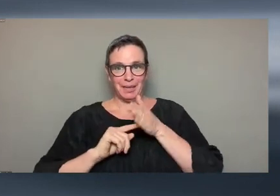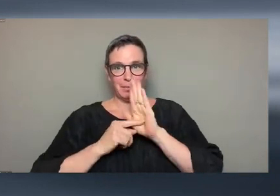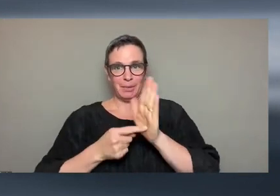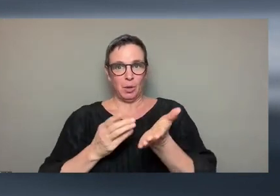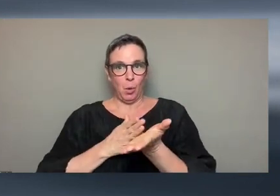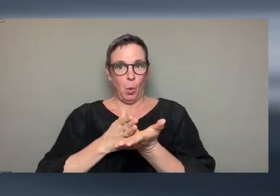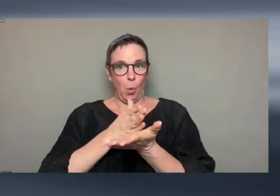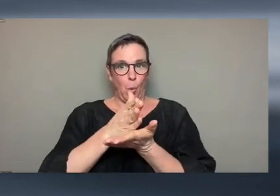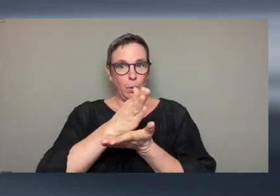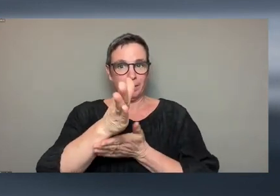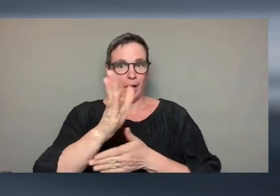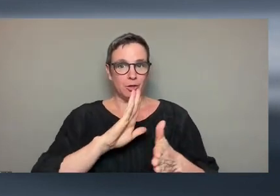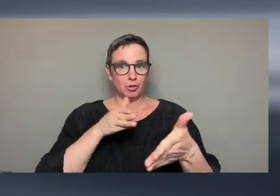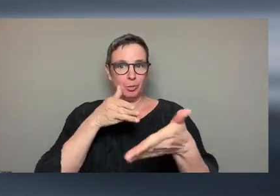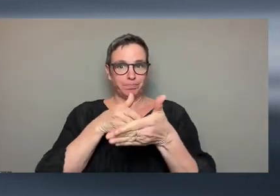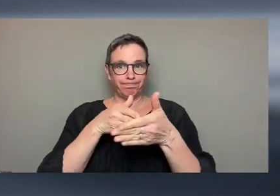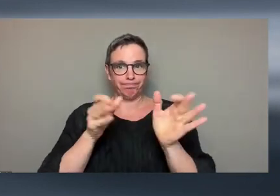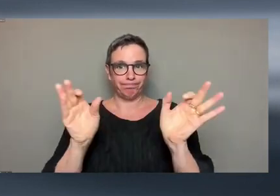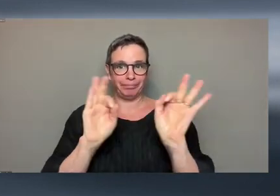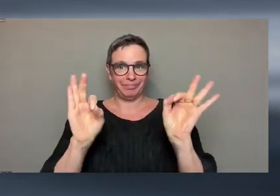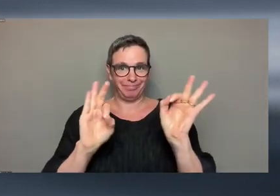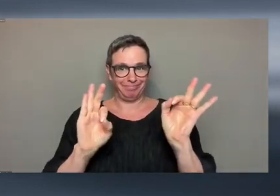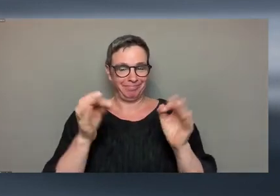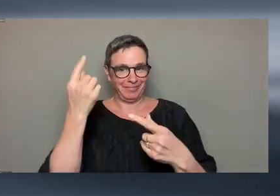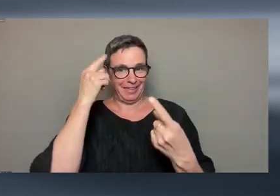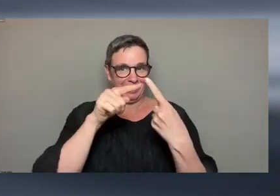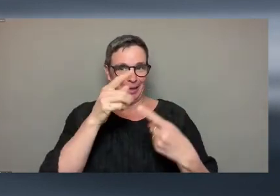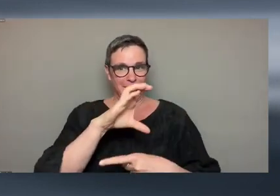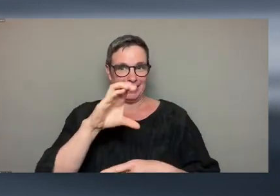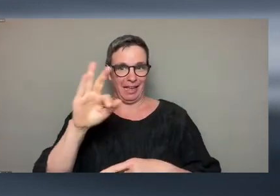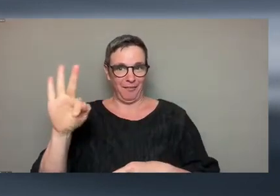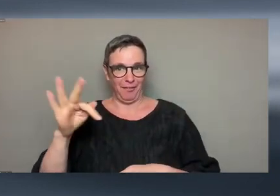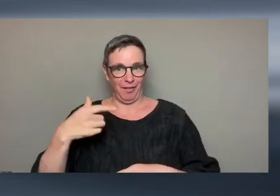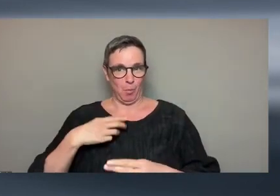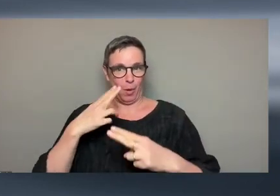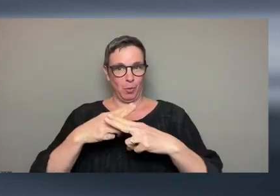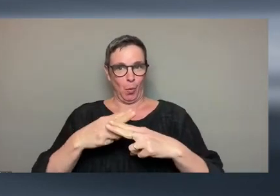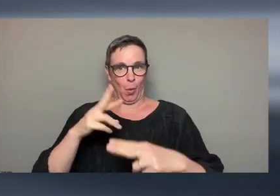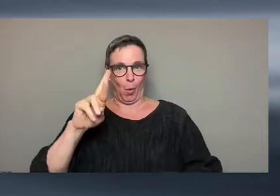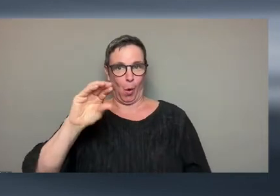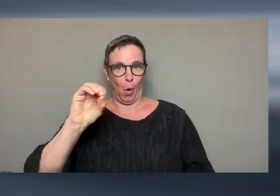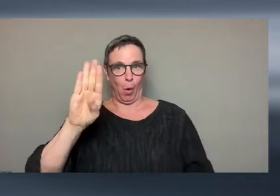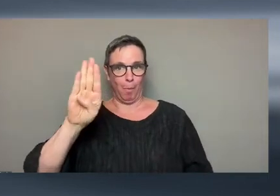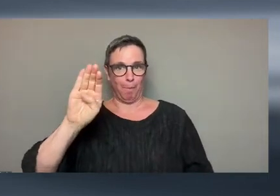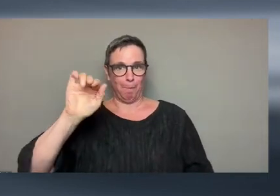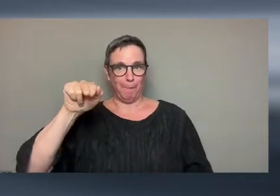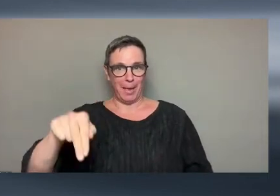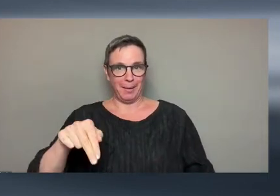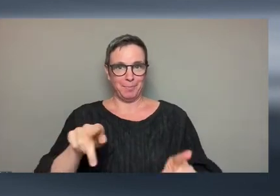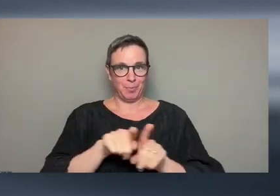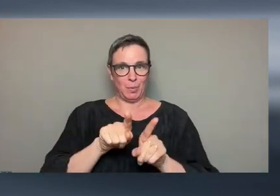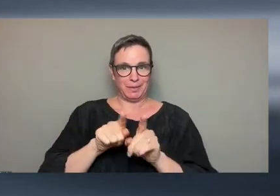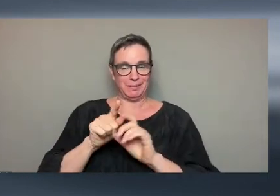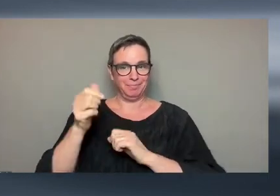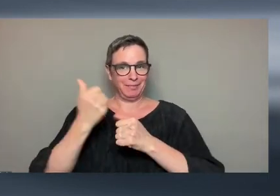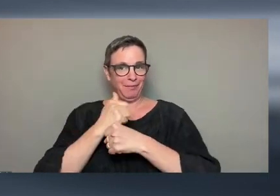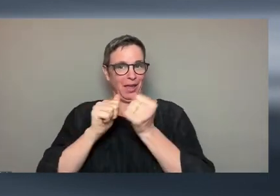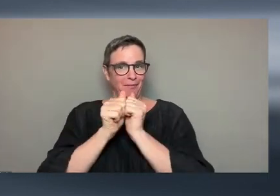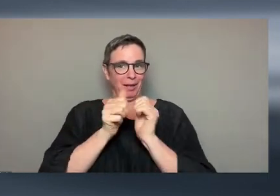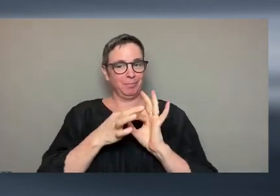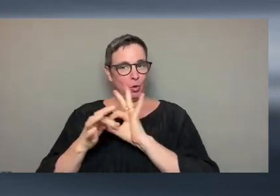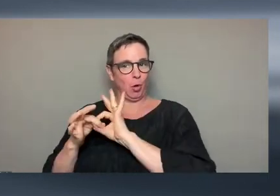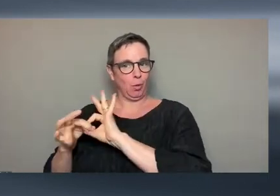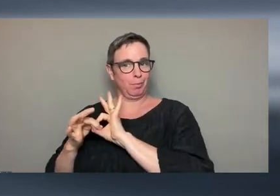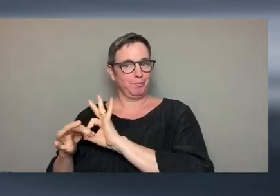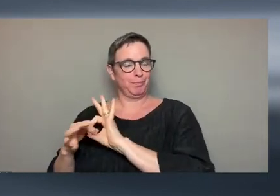sans obstacle au CFF. Je m'appelle Robin et je suis ici aujourd'hui avec David. Nous vous donnerons tout d'abord